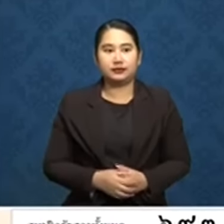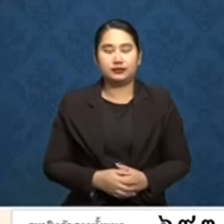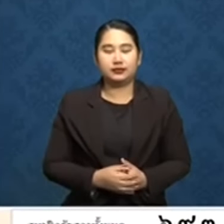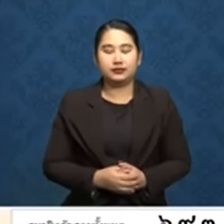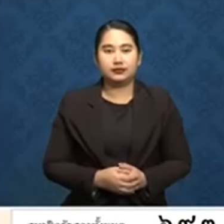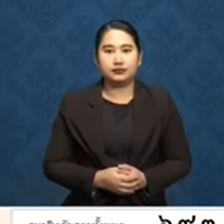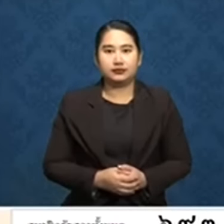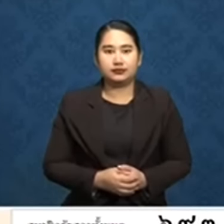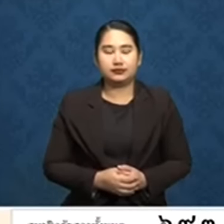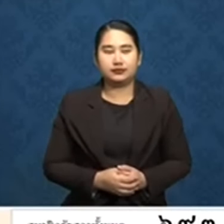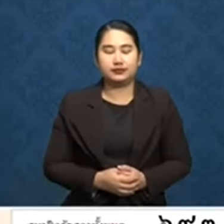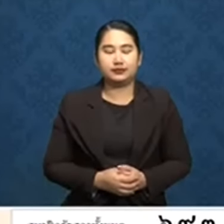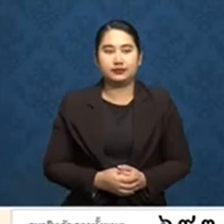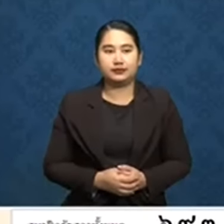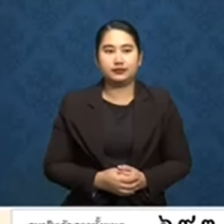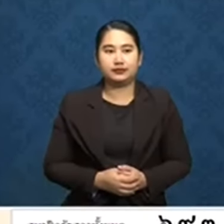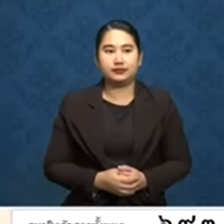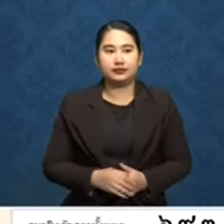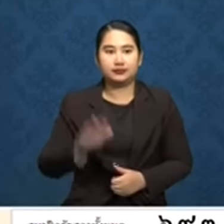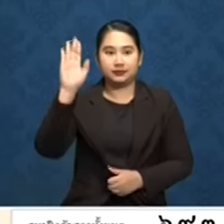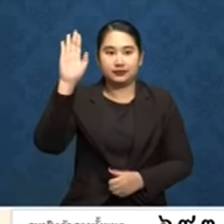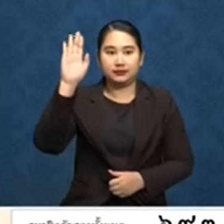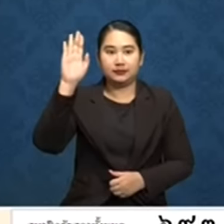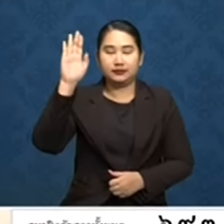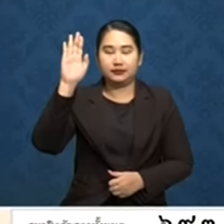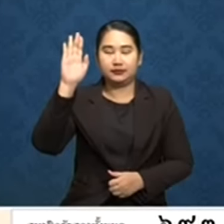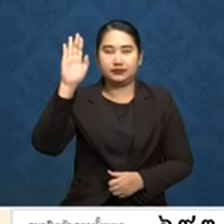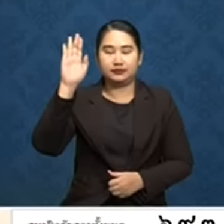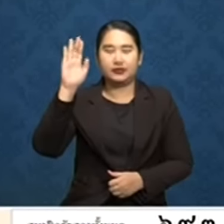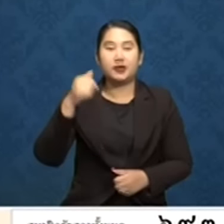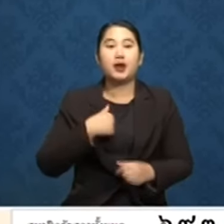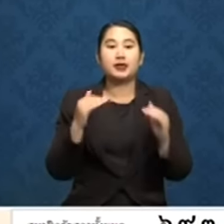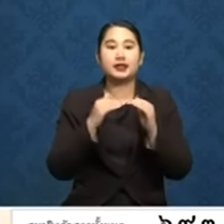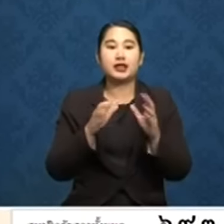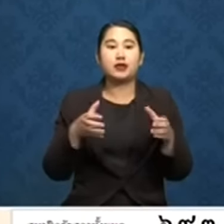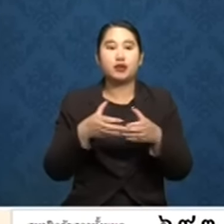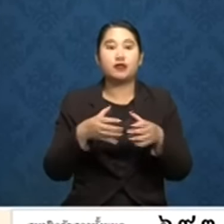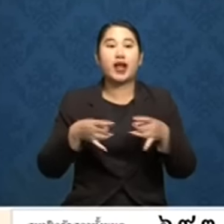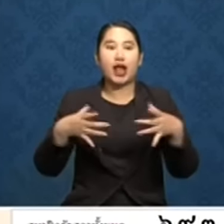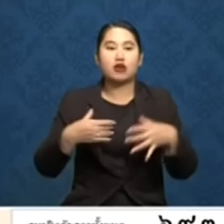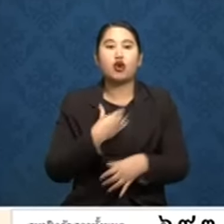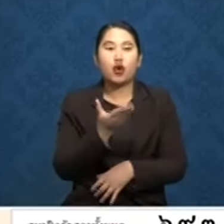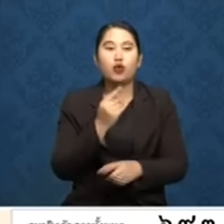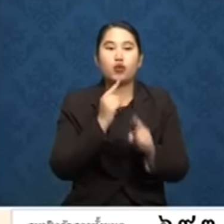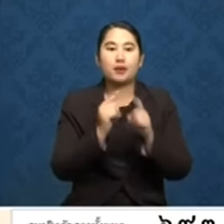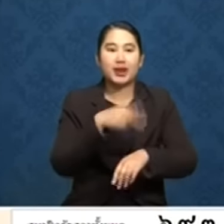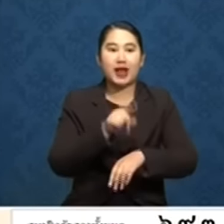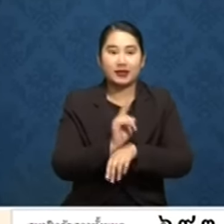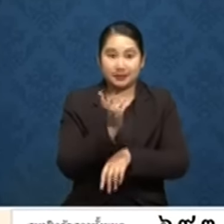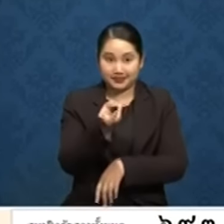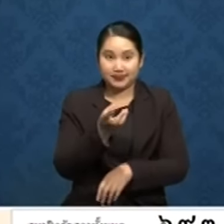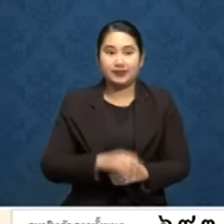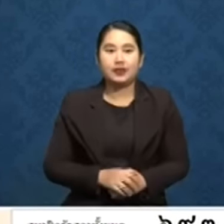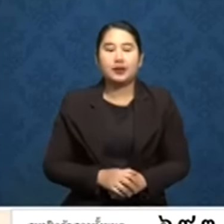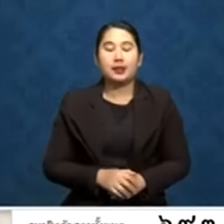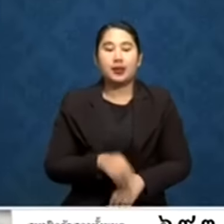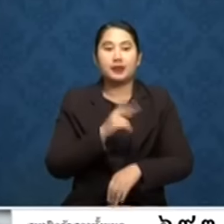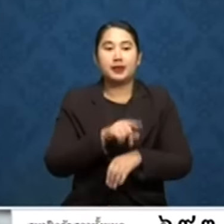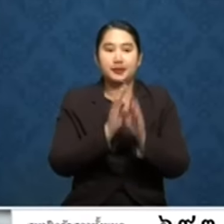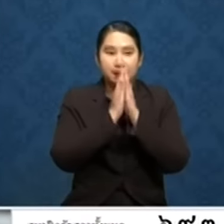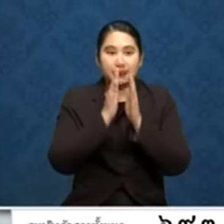ครับขอบคุณครับต่อไป ท่านประธานผมรัฐวุฒิใช้สิทธิ์ในฐานะวิปฝ่ายค้านขอหารือท่านประธานนิดเดียวครับ ครับเชิญครับ ท่านประธานที่เคารพผม